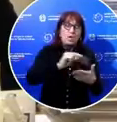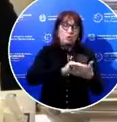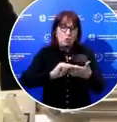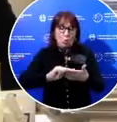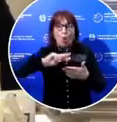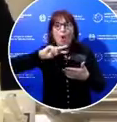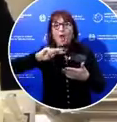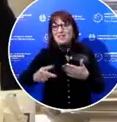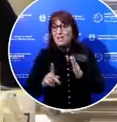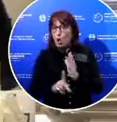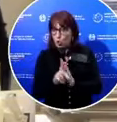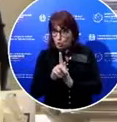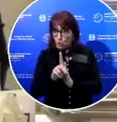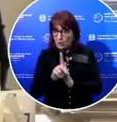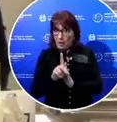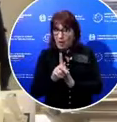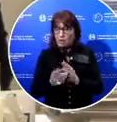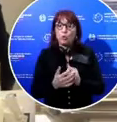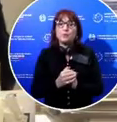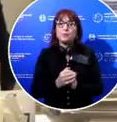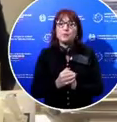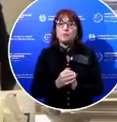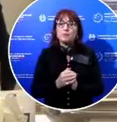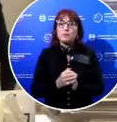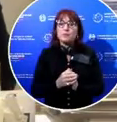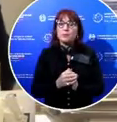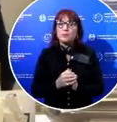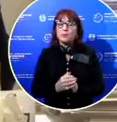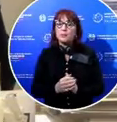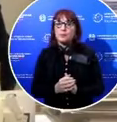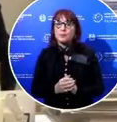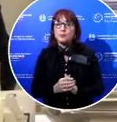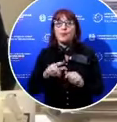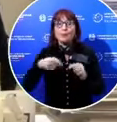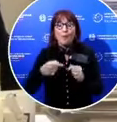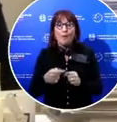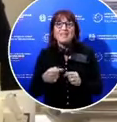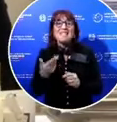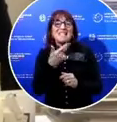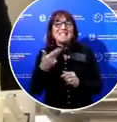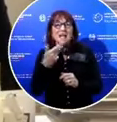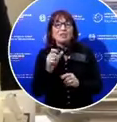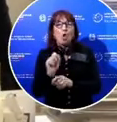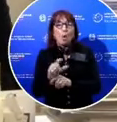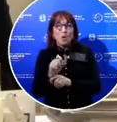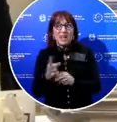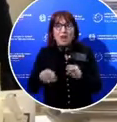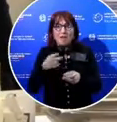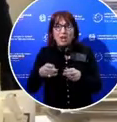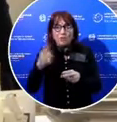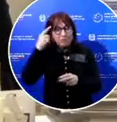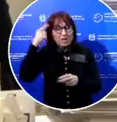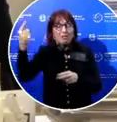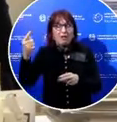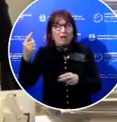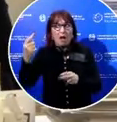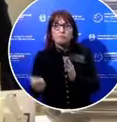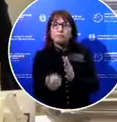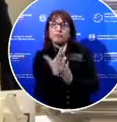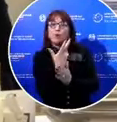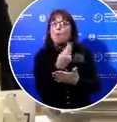secondo grado. Inoltre, il servizio postale ferroviario ha ideato e sviluppato un